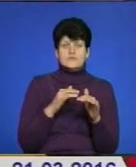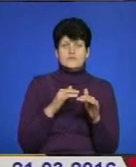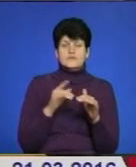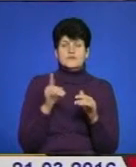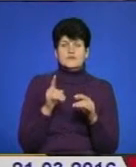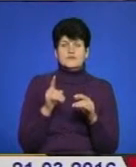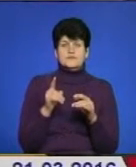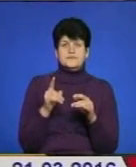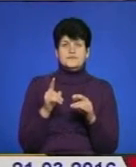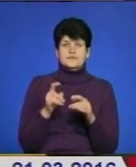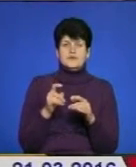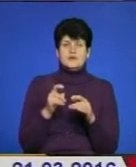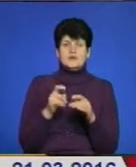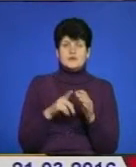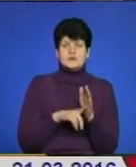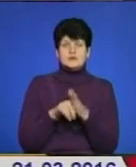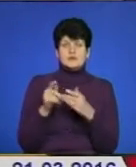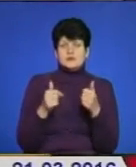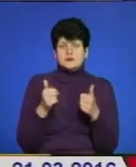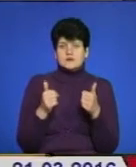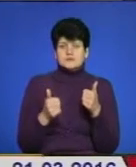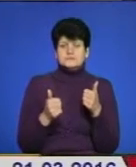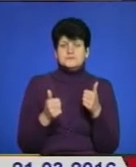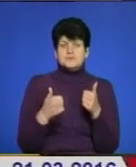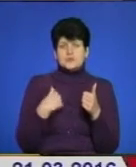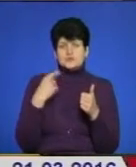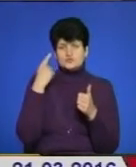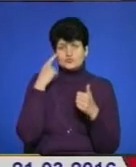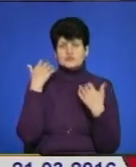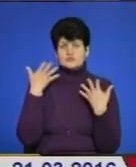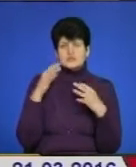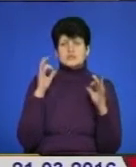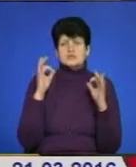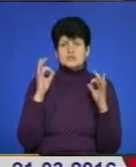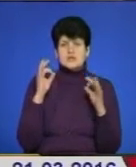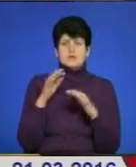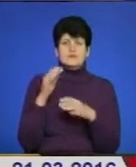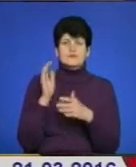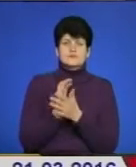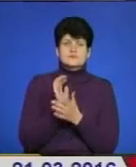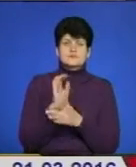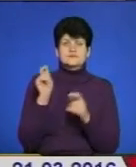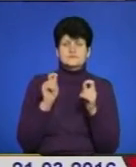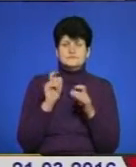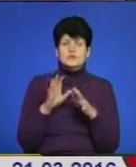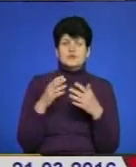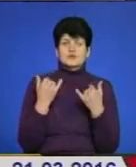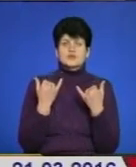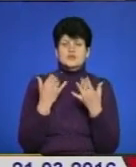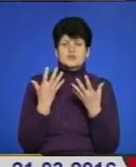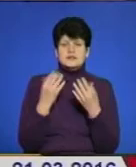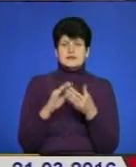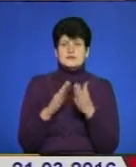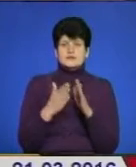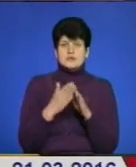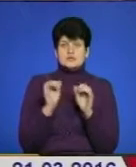щодо розблокування цього тендеру. Тому, я думаю, в пресі вже звучало, там і засоби масової інформації про те, що на сьогоднішній складається ситуація,